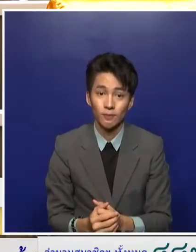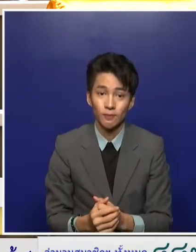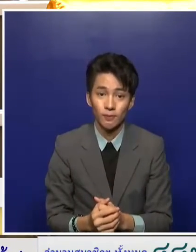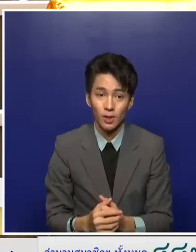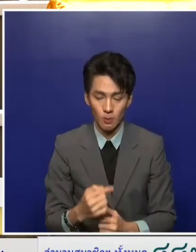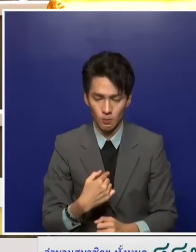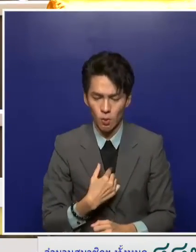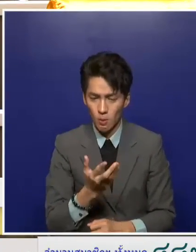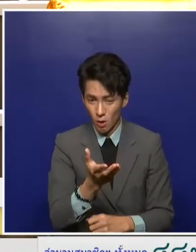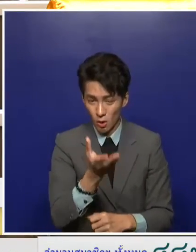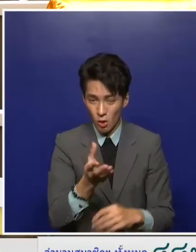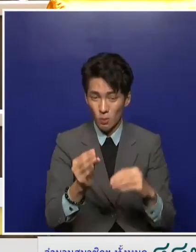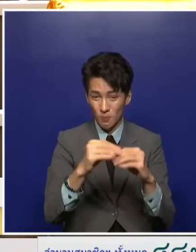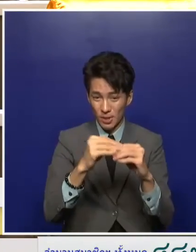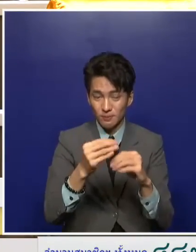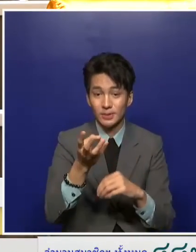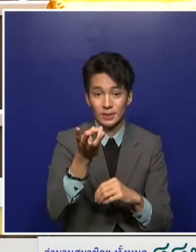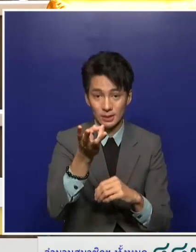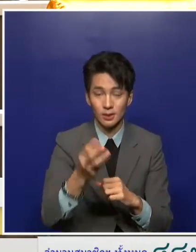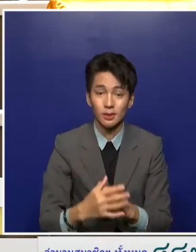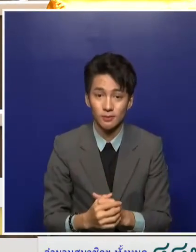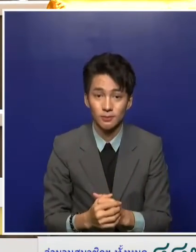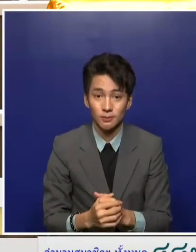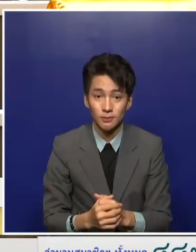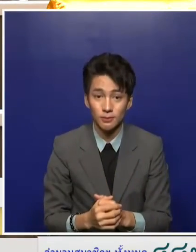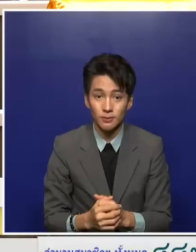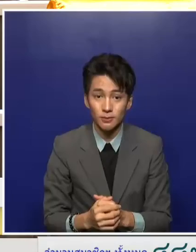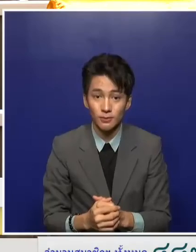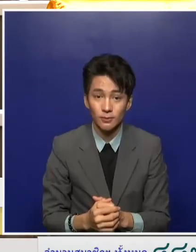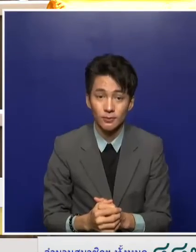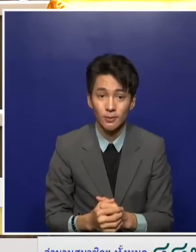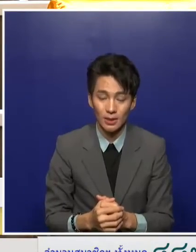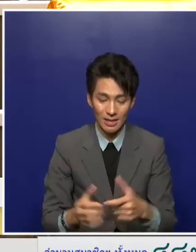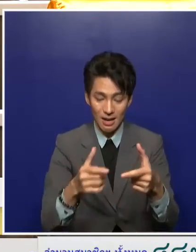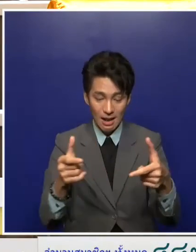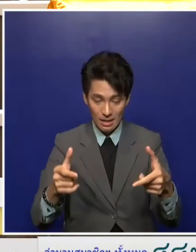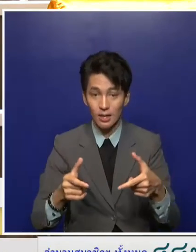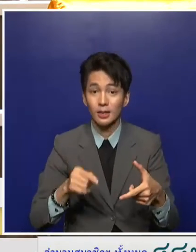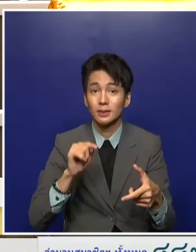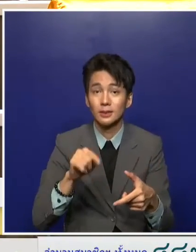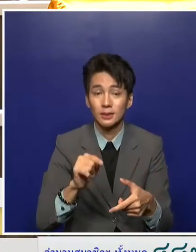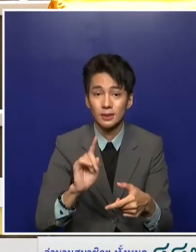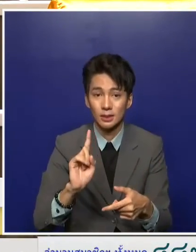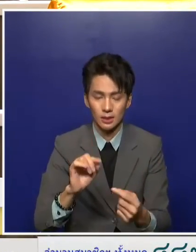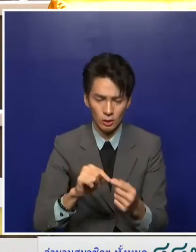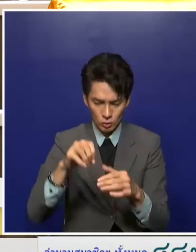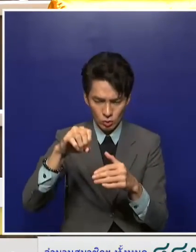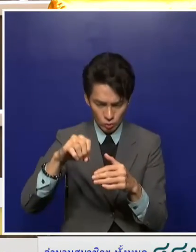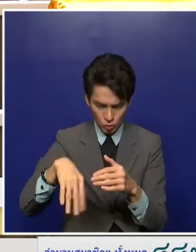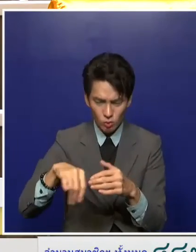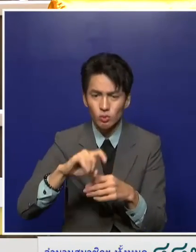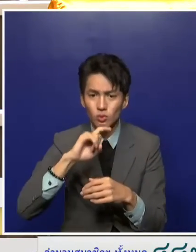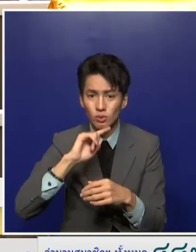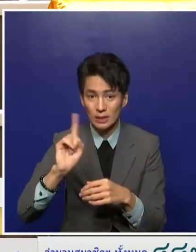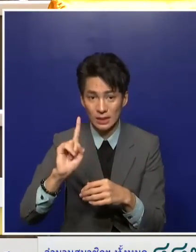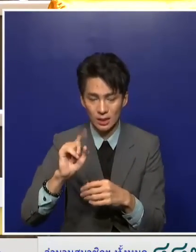แต่ผมขอรายงานผมขอเวลาเพิ่มอีกที่นึงครับธรรมฐานรายงานชนิดรายงานฉบับนี้นะครับยังยังตบในส่วนเรื่องของ